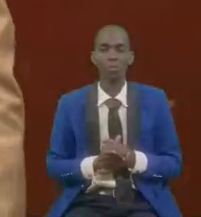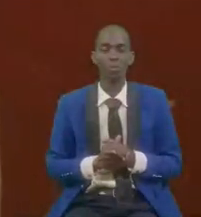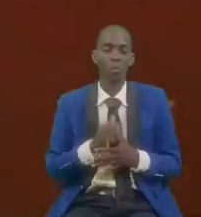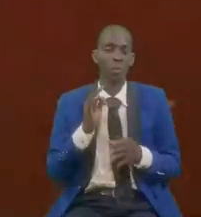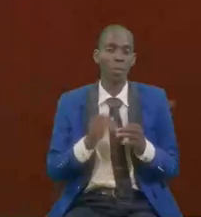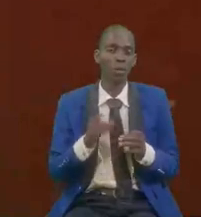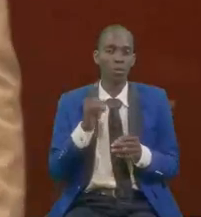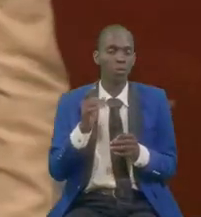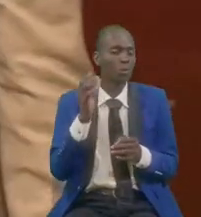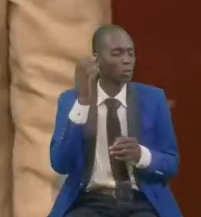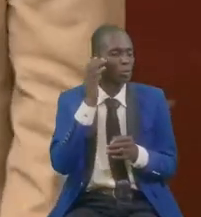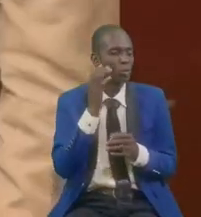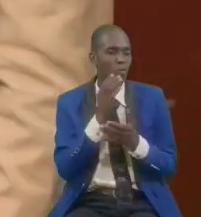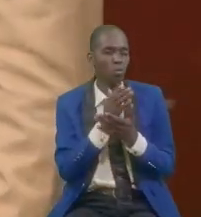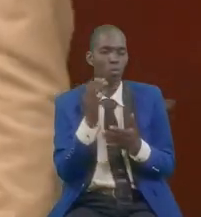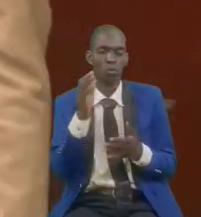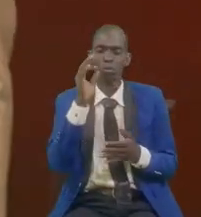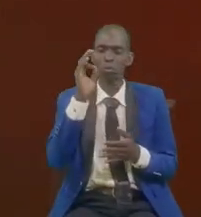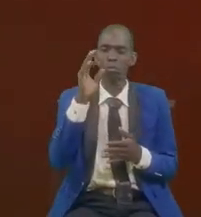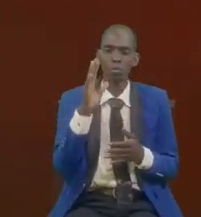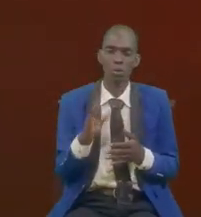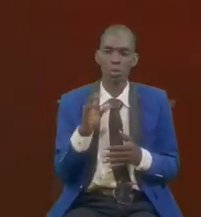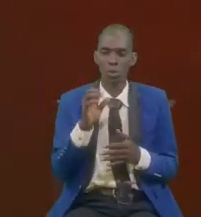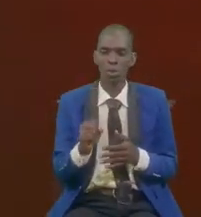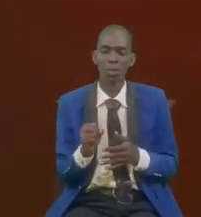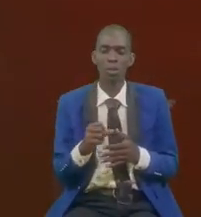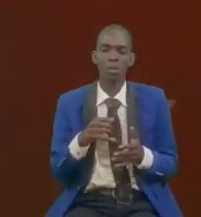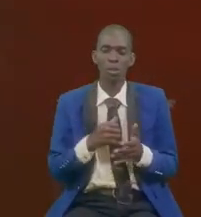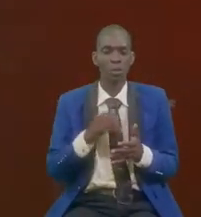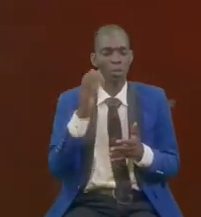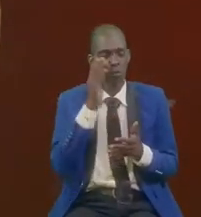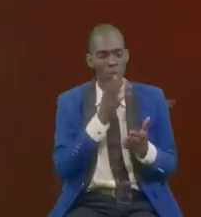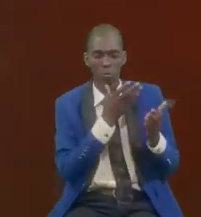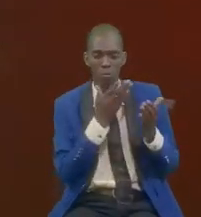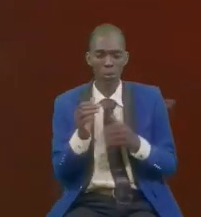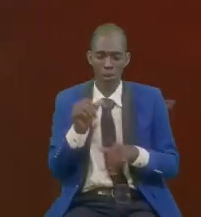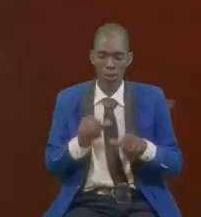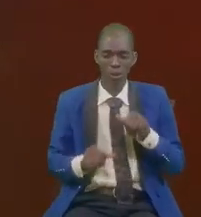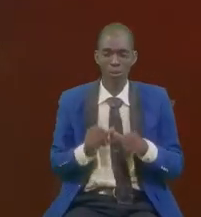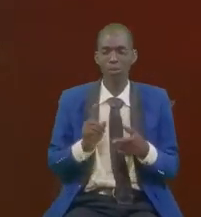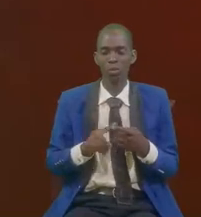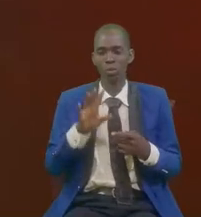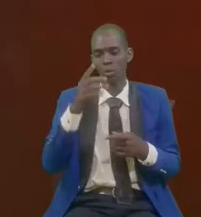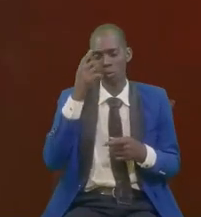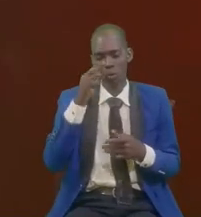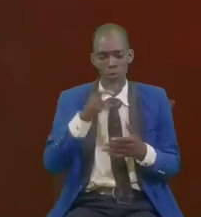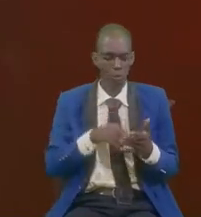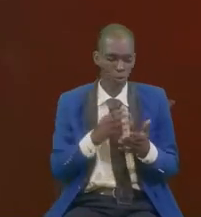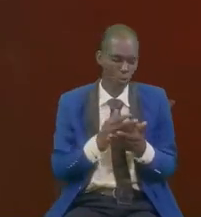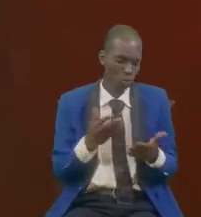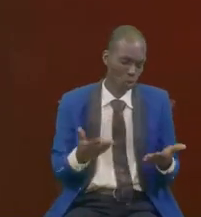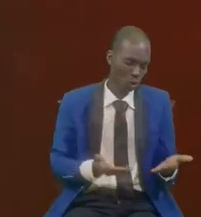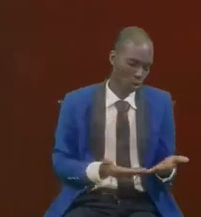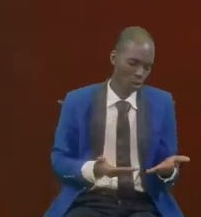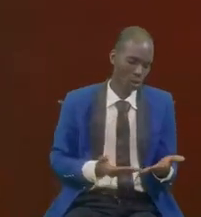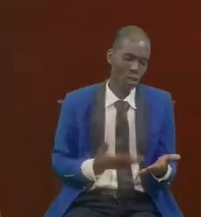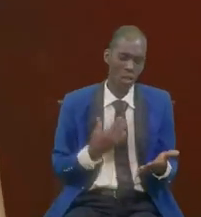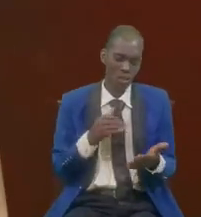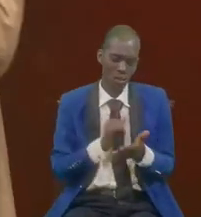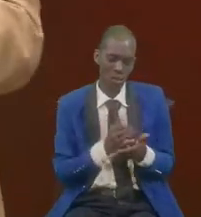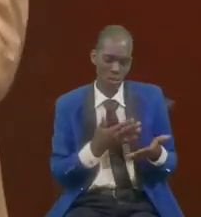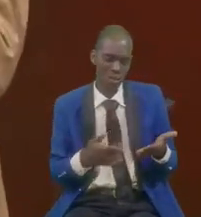Si vous écoutez ces prédicateurs, cela va apporter le doute en vous. Vous lisez quelque chose ici. Et si